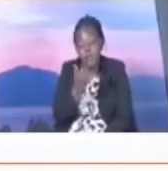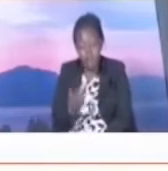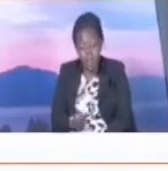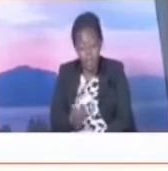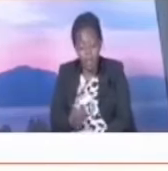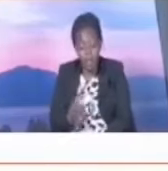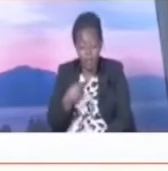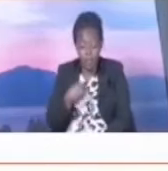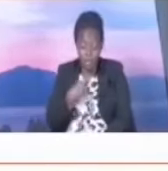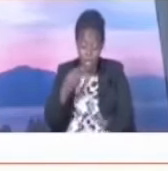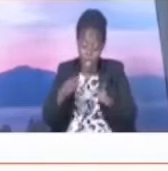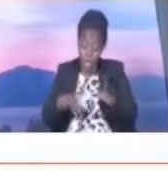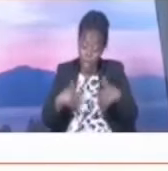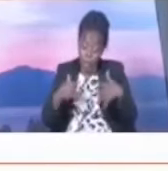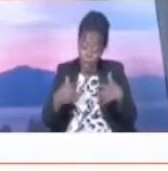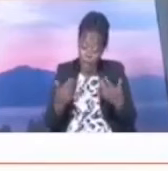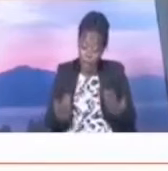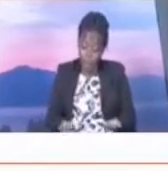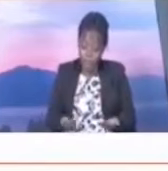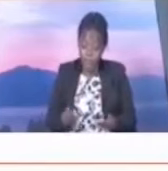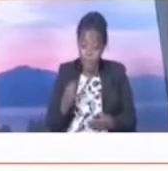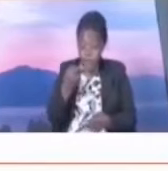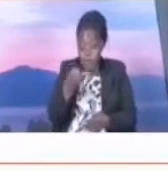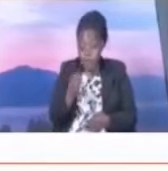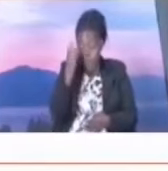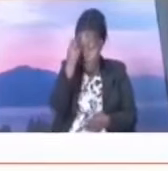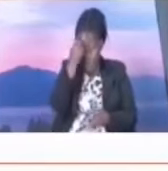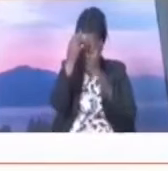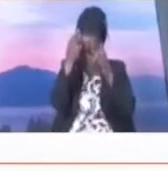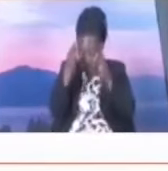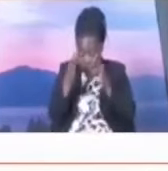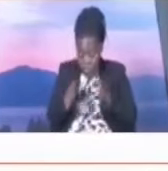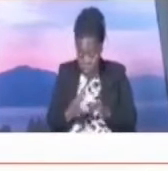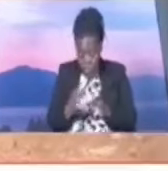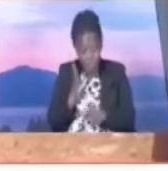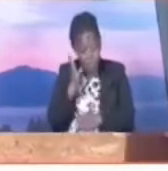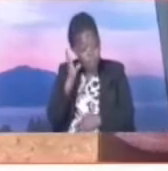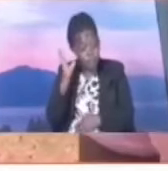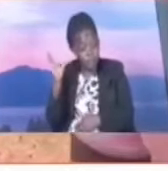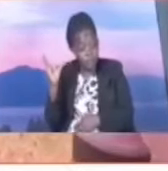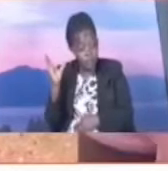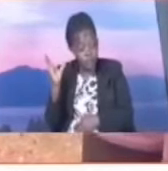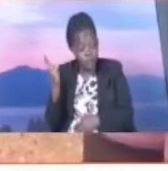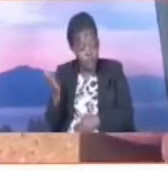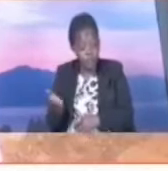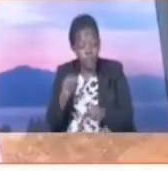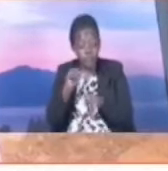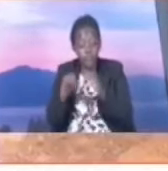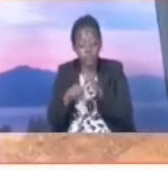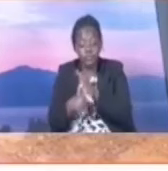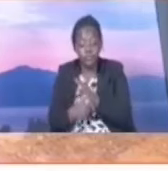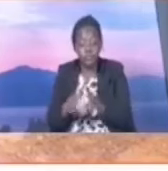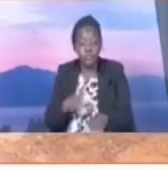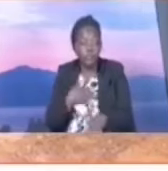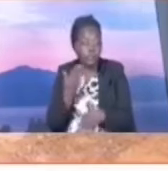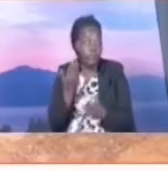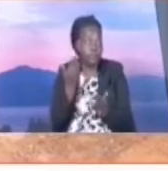mbeera musanyufu nnyo gavumenti bw'eba esazeewo neewuliriza ku nsonga yange.